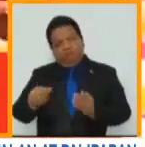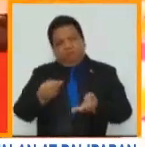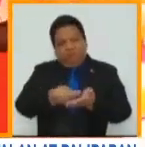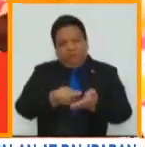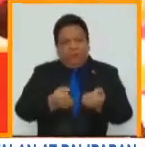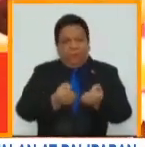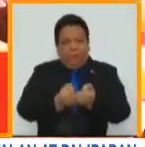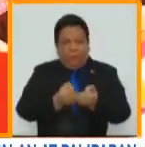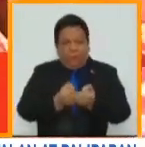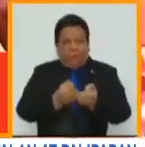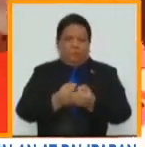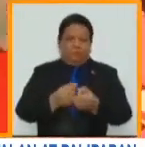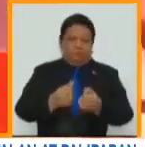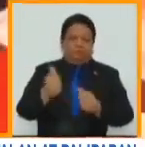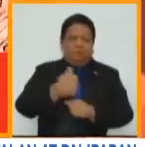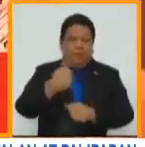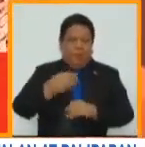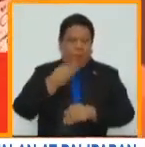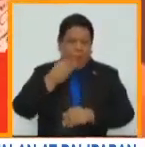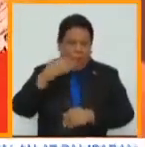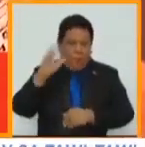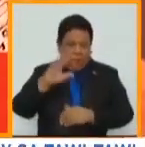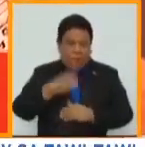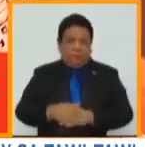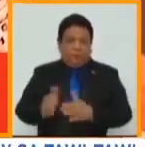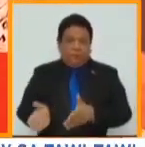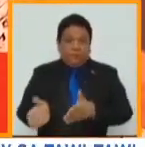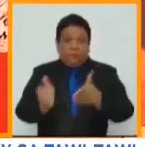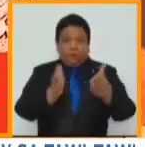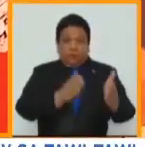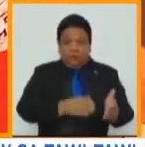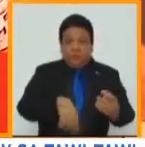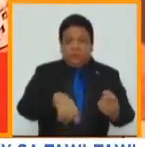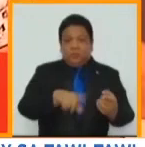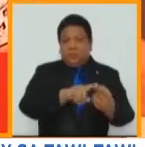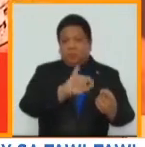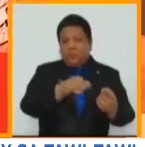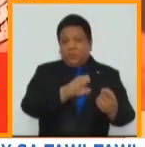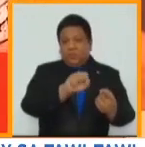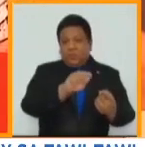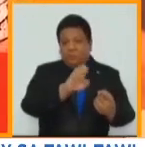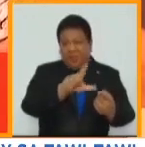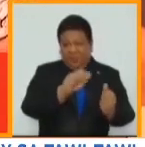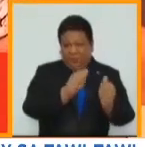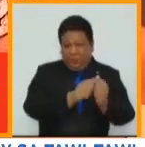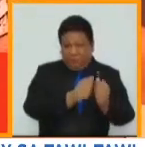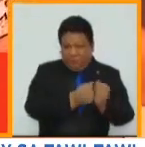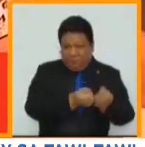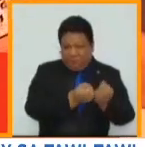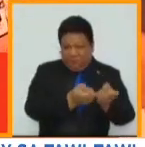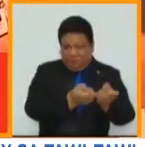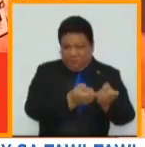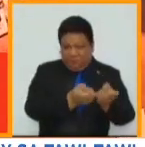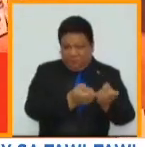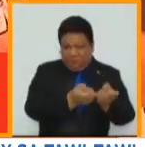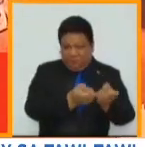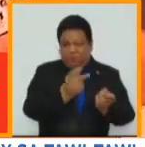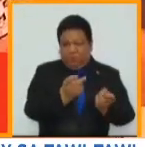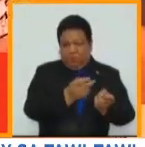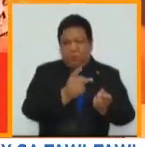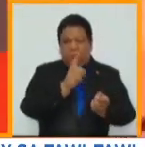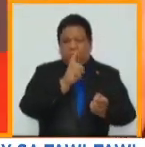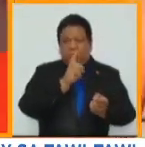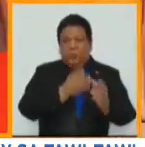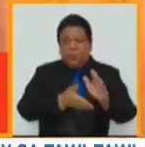si Jezebel kasama ang kanyang live-in partner. Pareha silang nawala ng trabaho. Pauwi sana silang Palawan pero nagparebook na ng biyahe sa